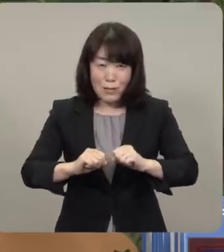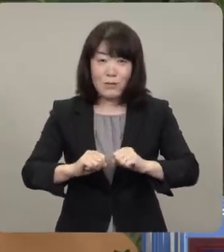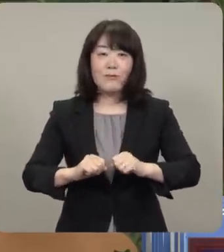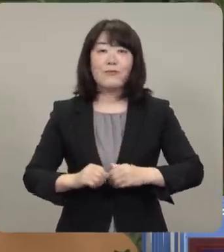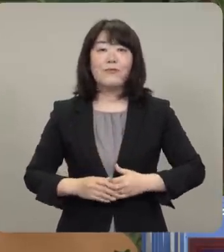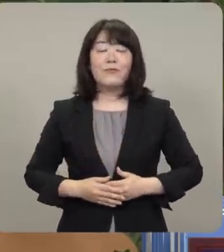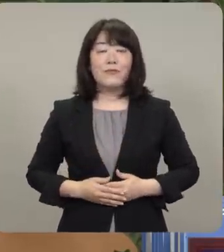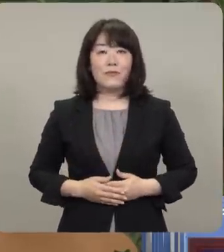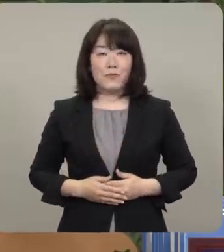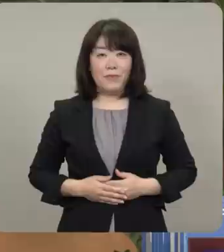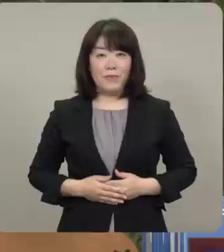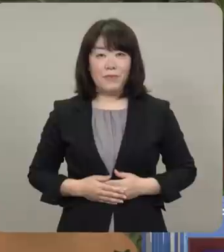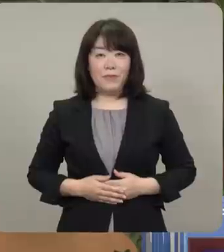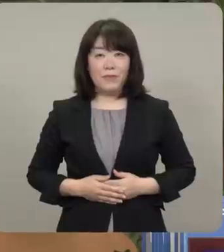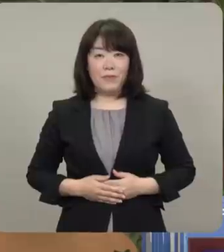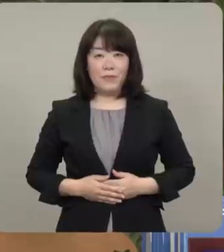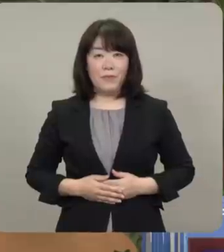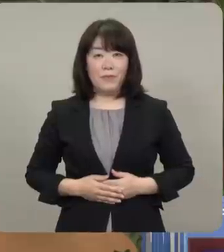ます